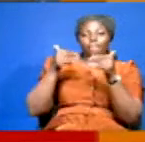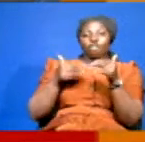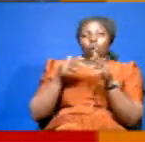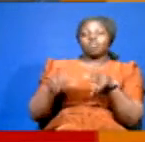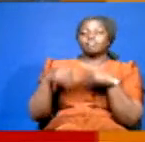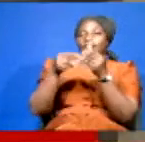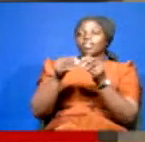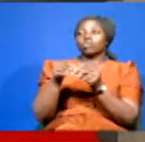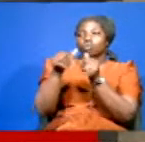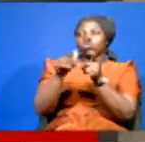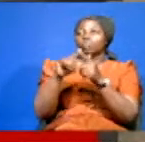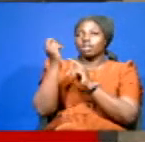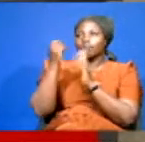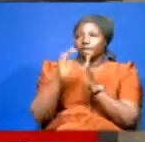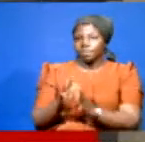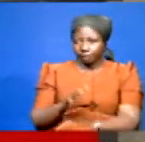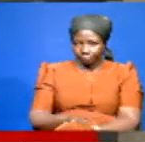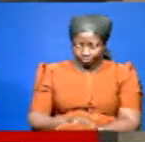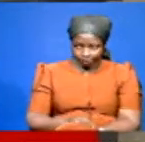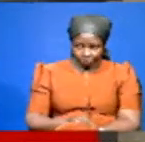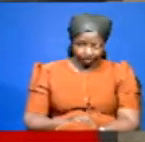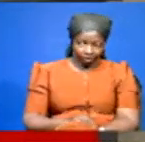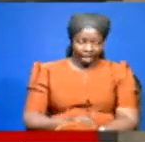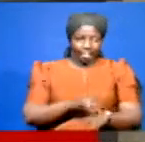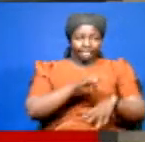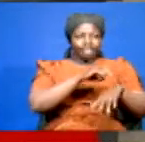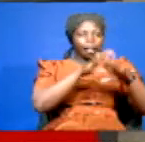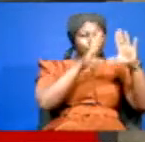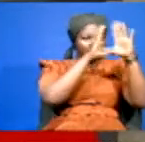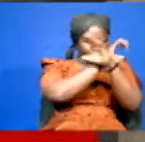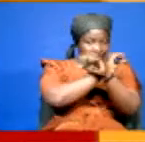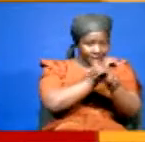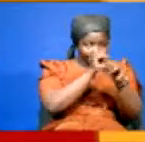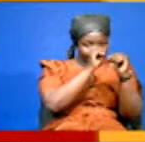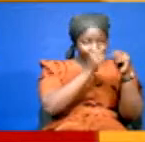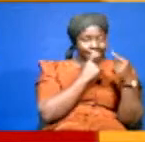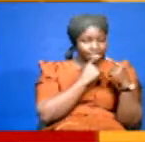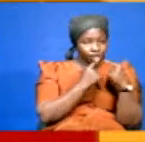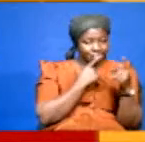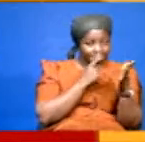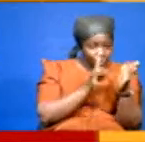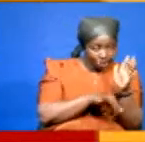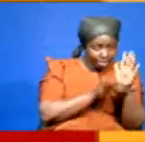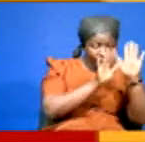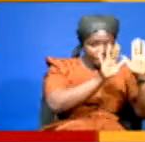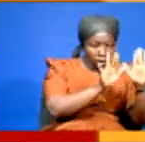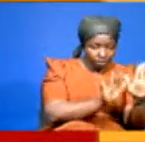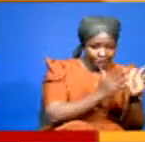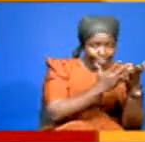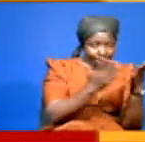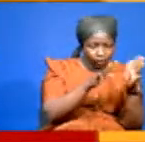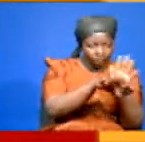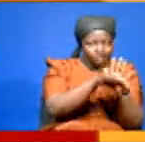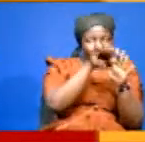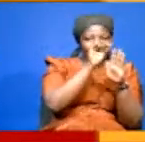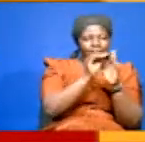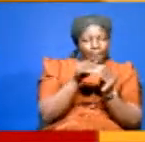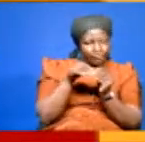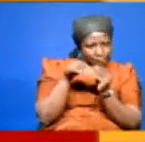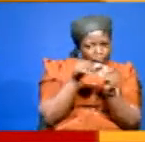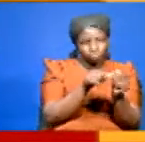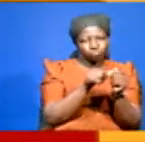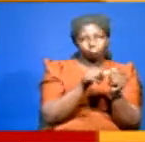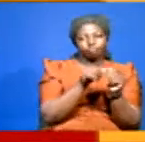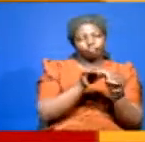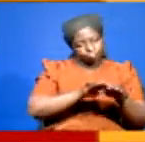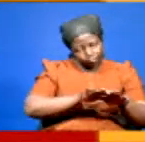Bwana Odanga, rais alipokuwa akizungumza anasema ya kwamba sasa hivi cha muhimu ni kutafuta suluhu ya kudumu, suluhu ambayo ni ya muda